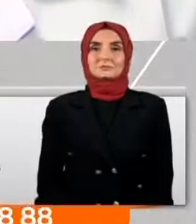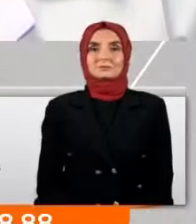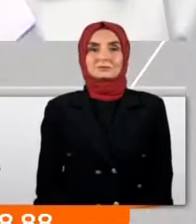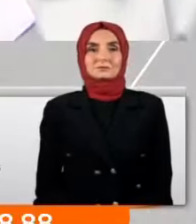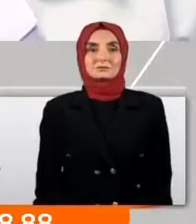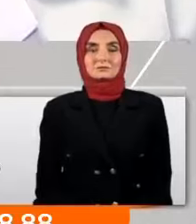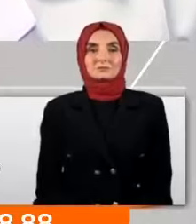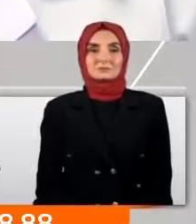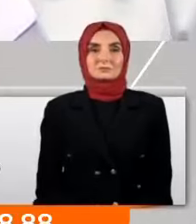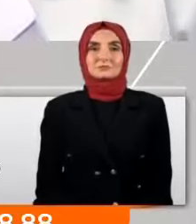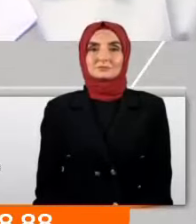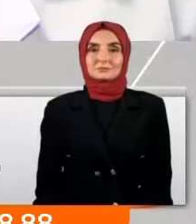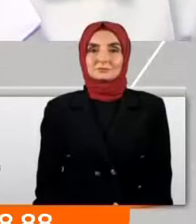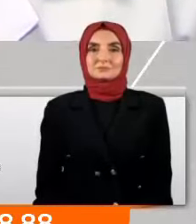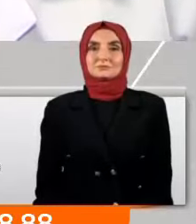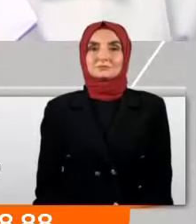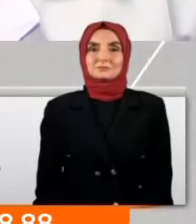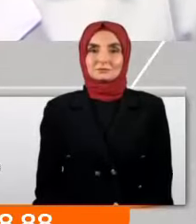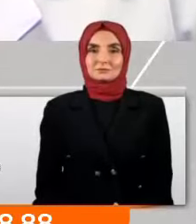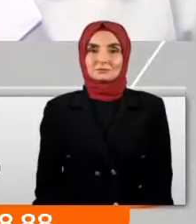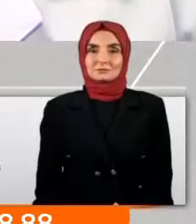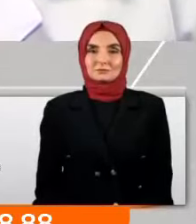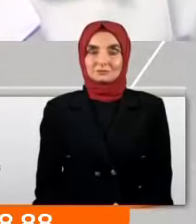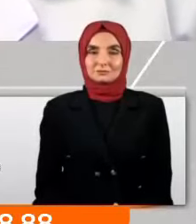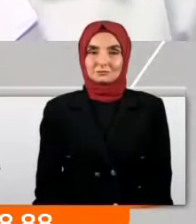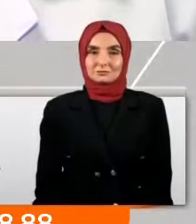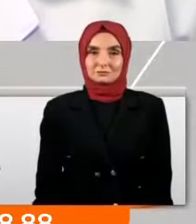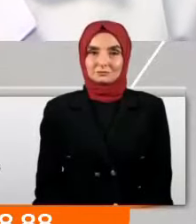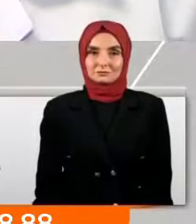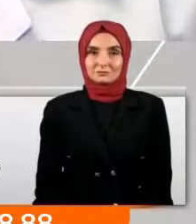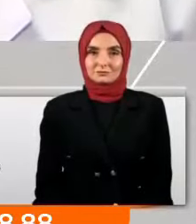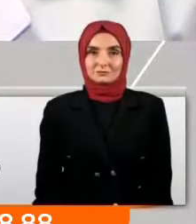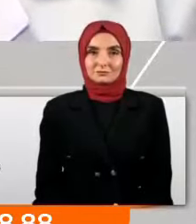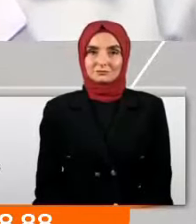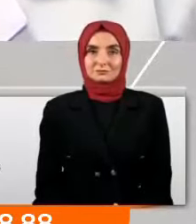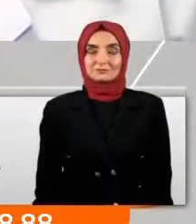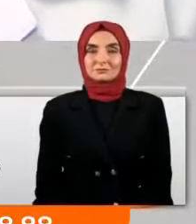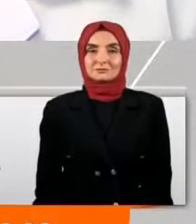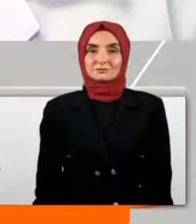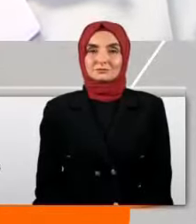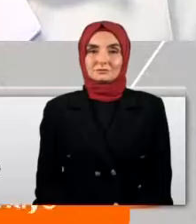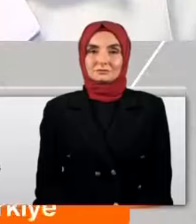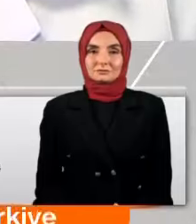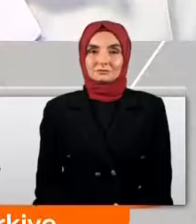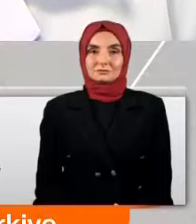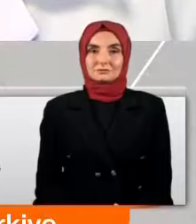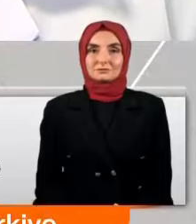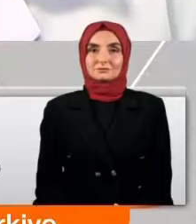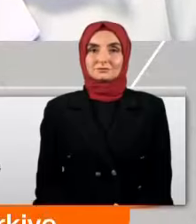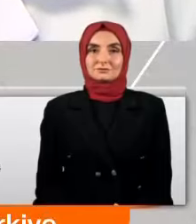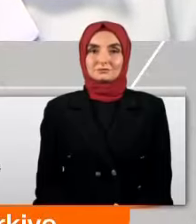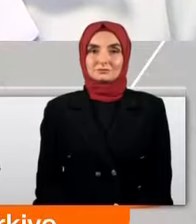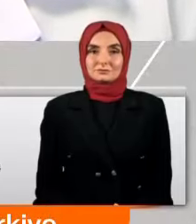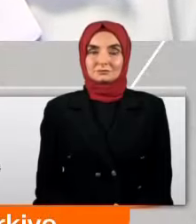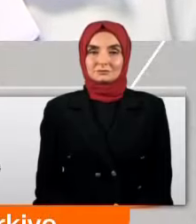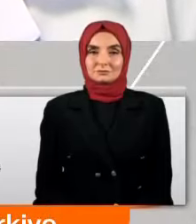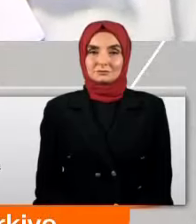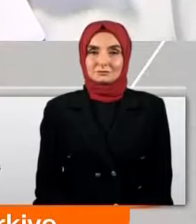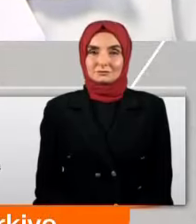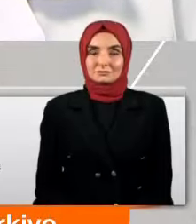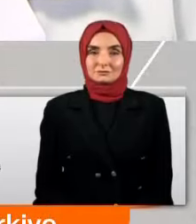hiçbiri kesin olarak balın sahte olup olmadığını anlamamıza bir işaret değil. Balı ancak ve ancak laboratuvar analiz sonucuna göre